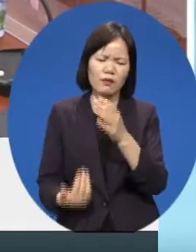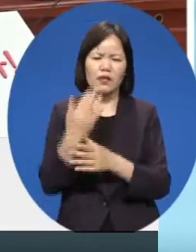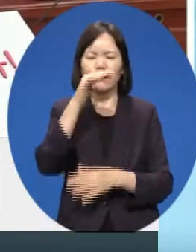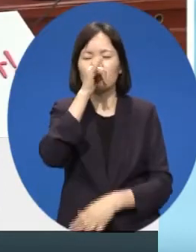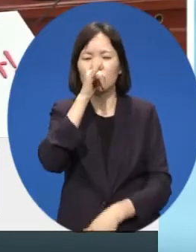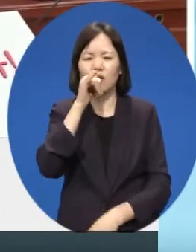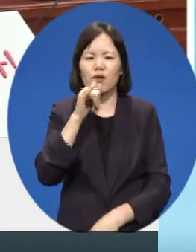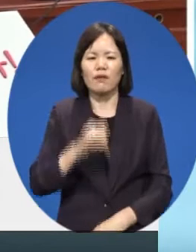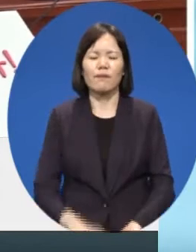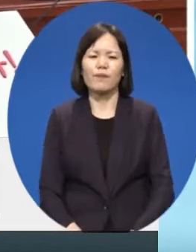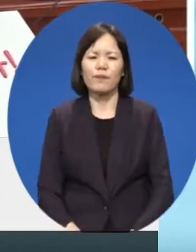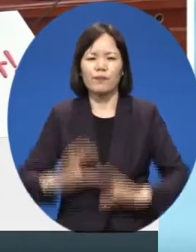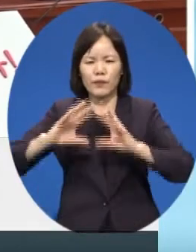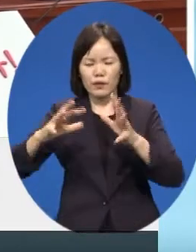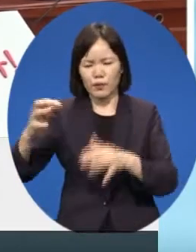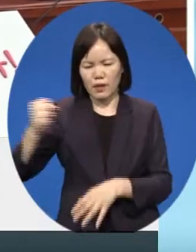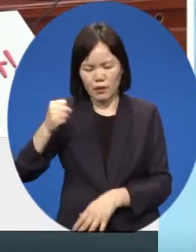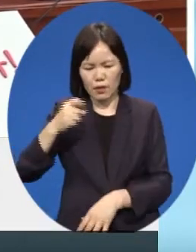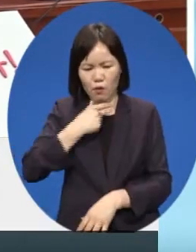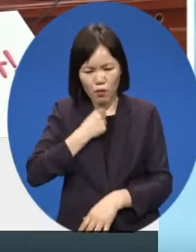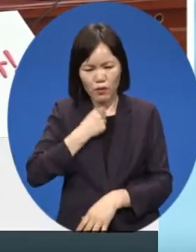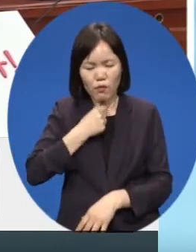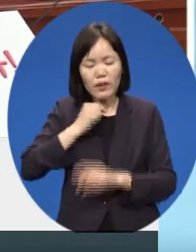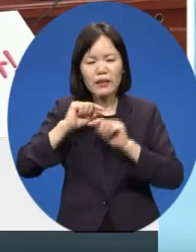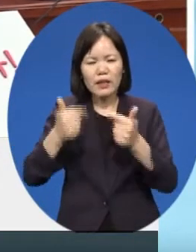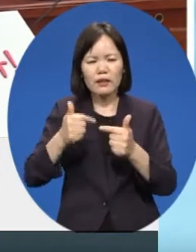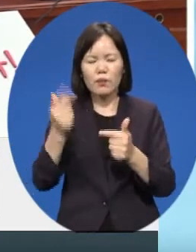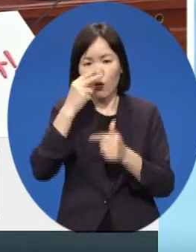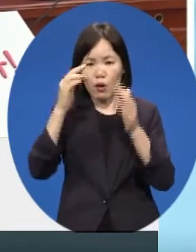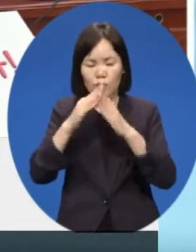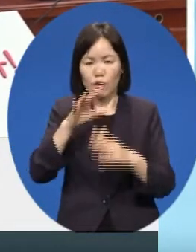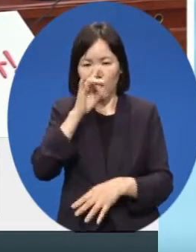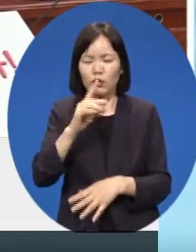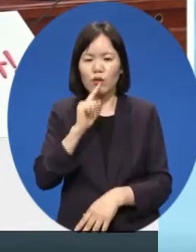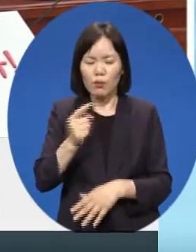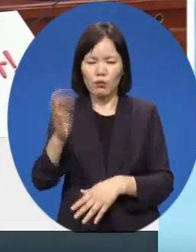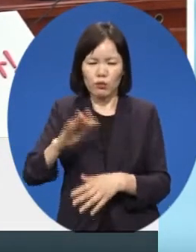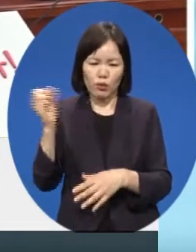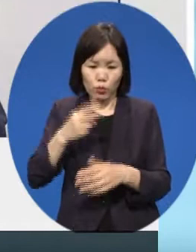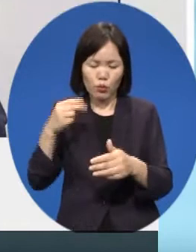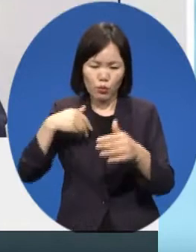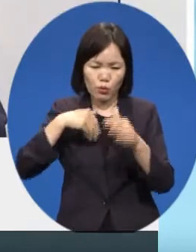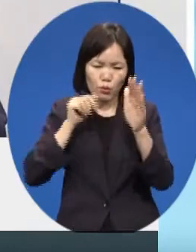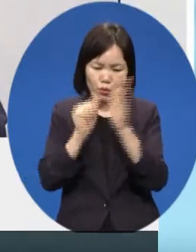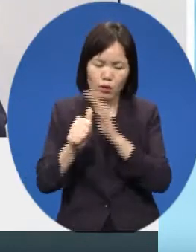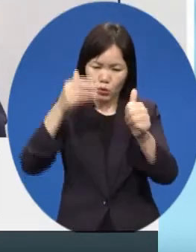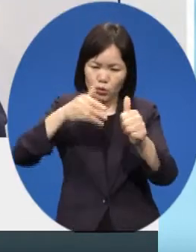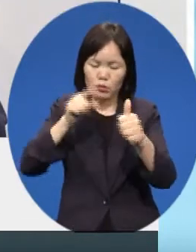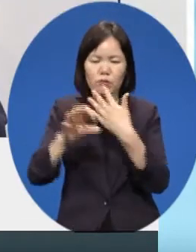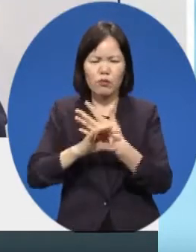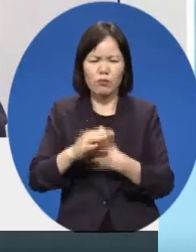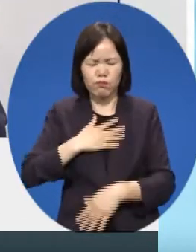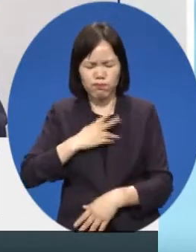그러니까 무슨 말이냐면 국민의 이미 의도 하던 의도하지 않은 점 이렇게 감사원이 안된다고 하는데 가지고 와서 또 제출하고 이러면 1부리그 피하려고 하는 거 아니야